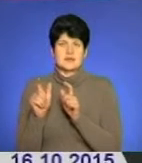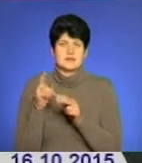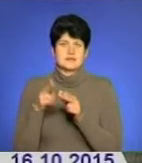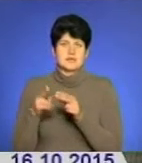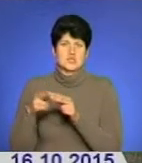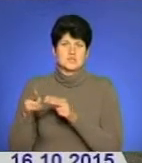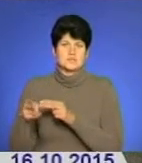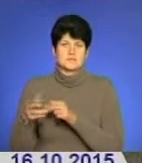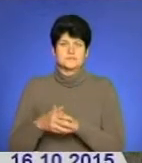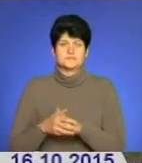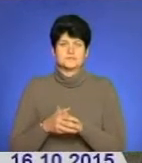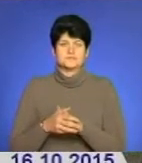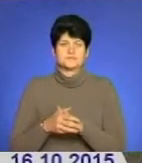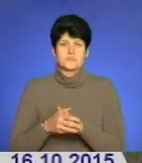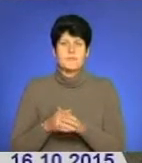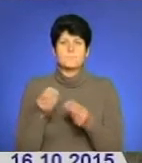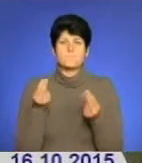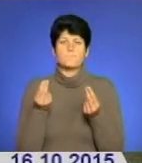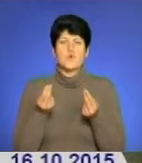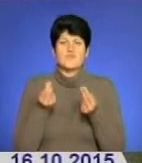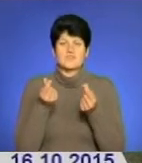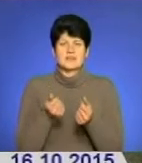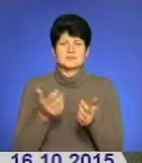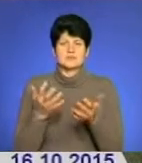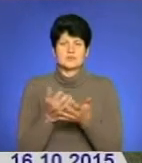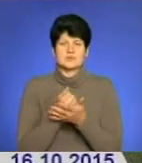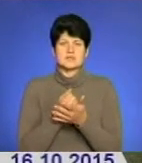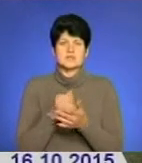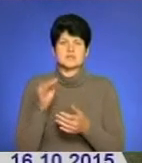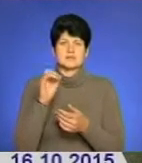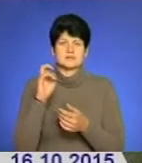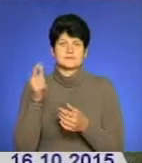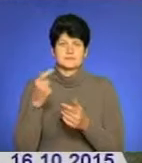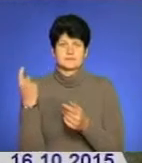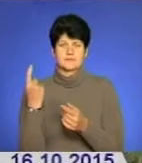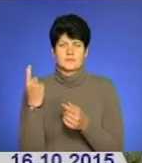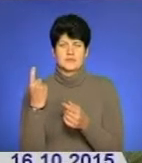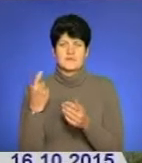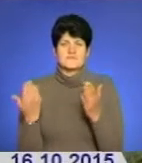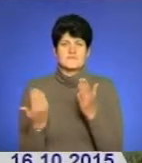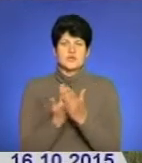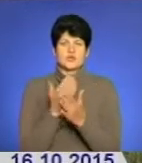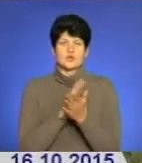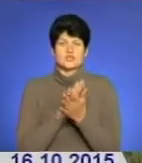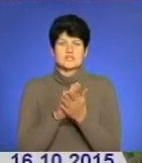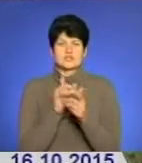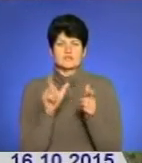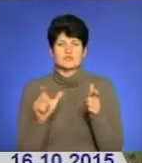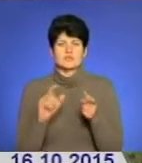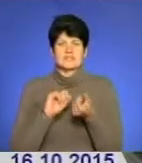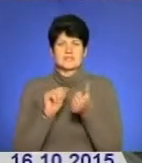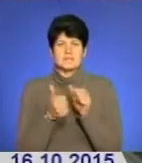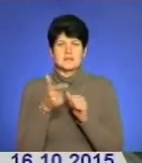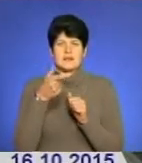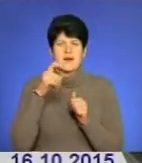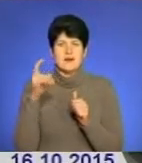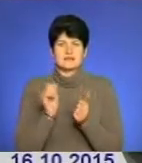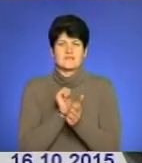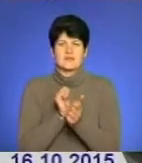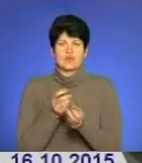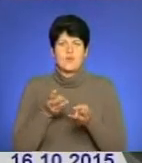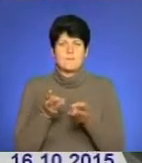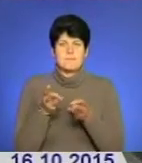завершенні. Профінансувати найповніше вдалося житлово-комунальне господарство, відновлення очисних споруд, заміна газового обладнання на